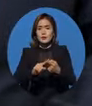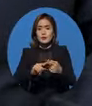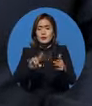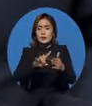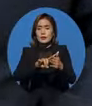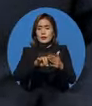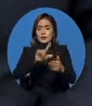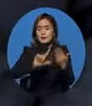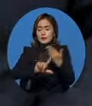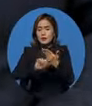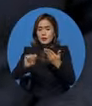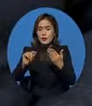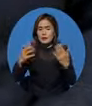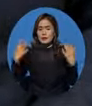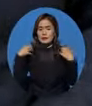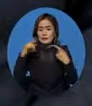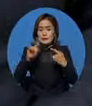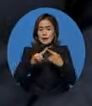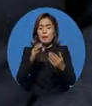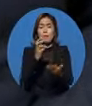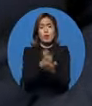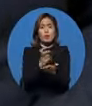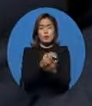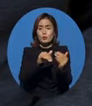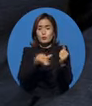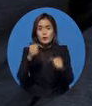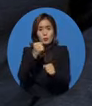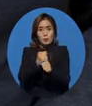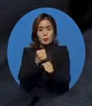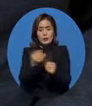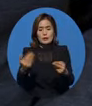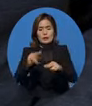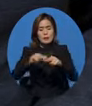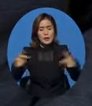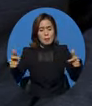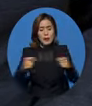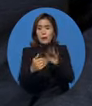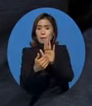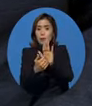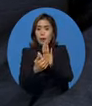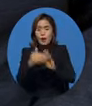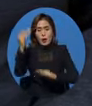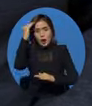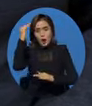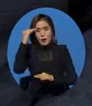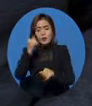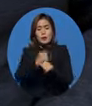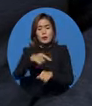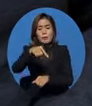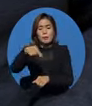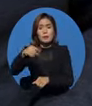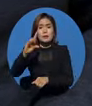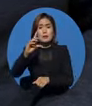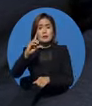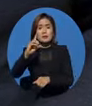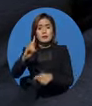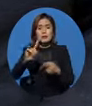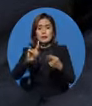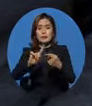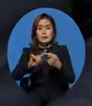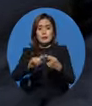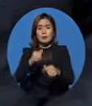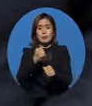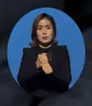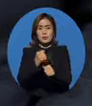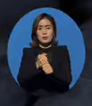지방자치단체의 지원 근거를 마련하겠습니다 일자리 감소 방지를 위한 한국형 ppp 제도를 도입하게 씁니다